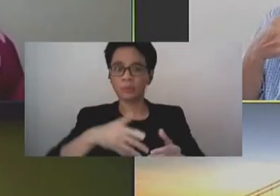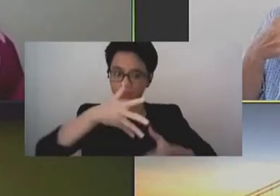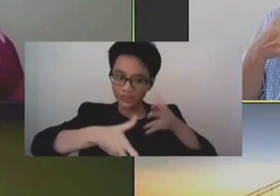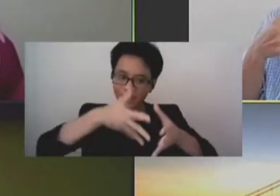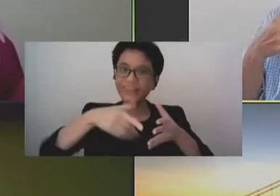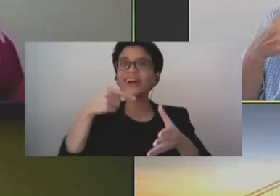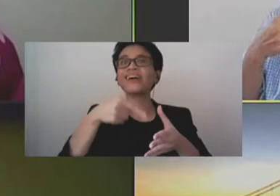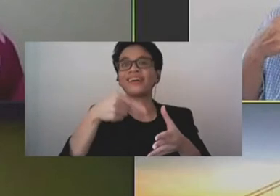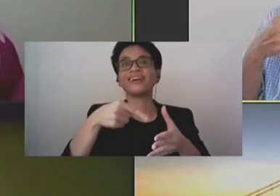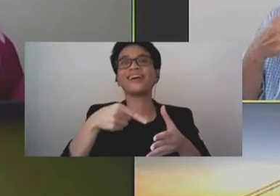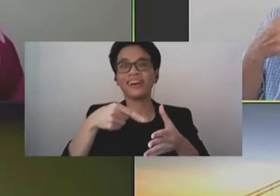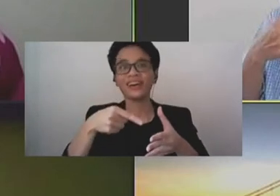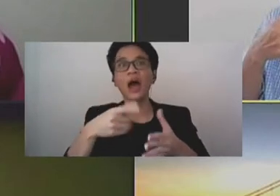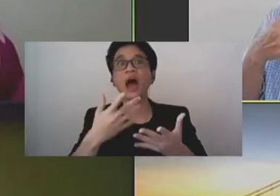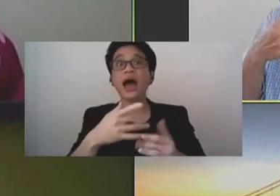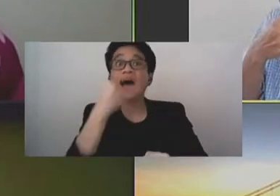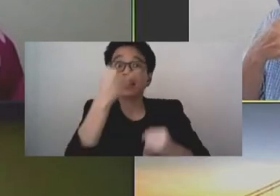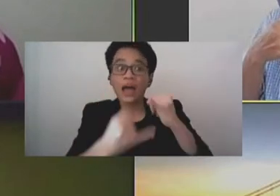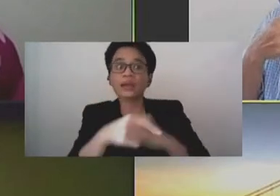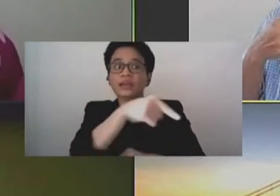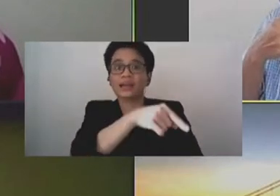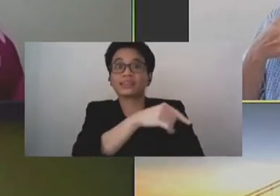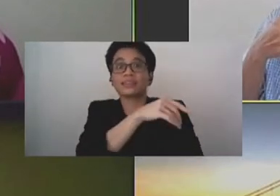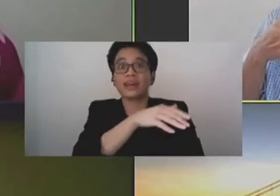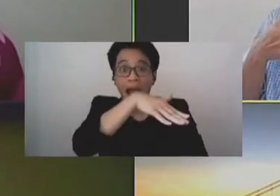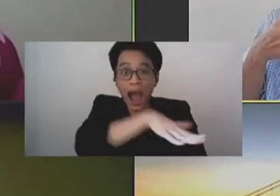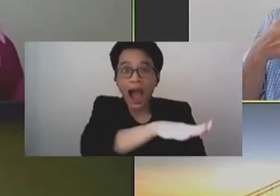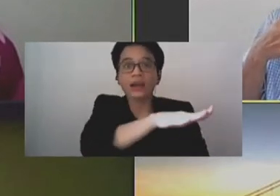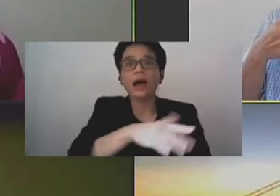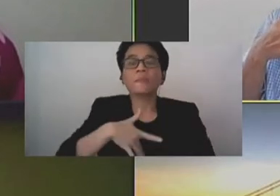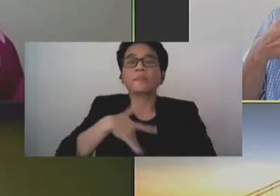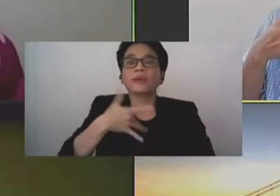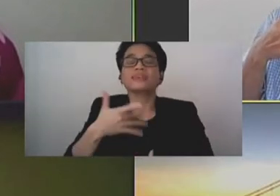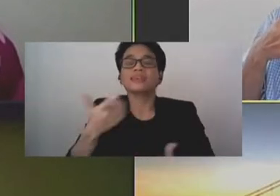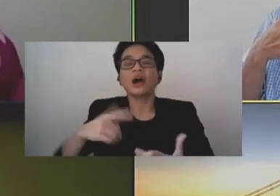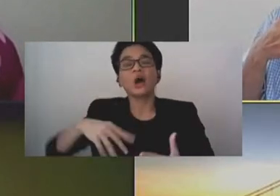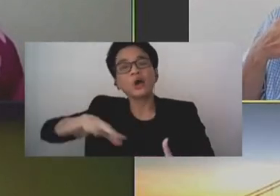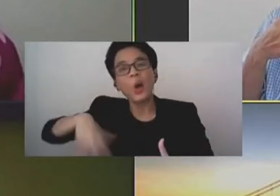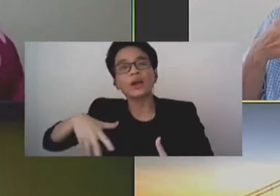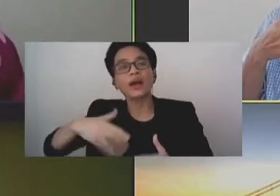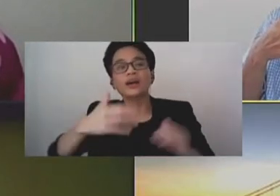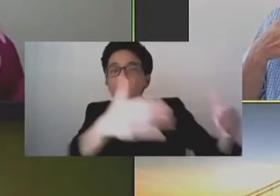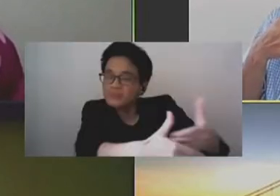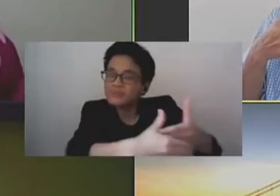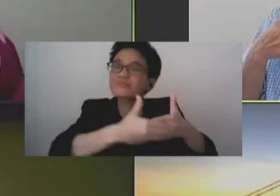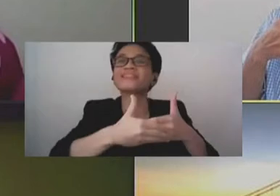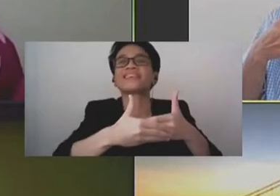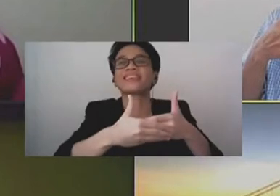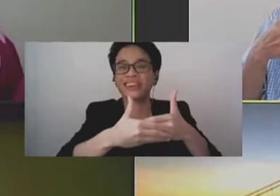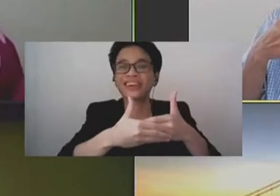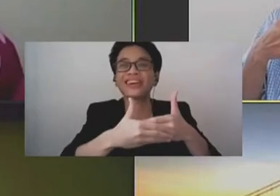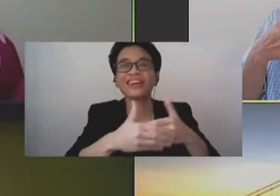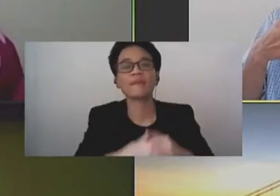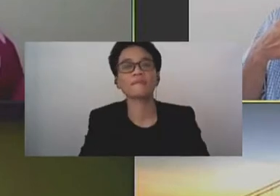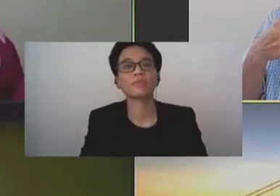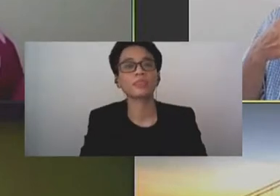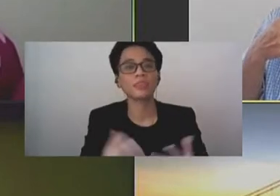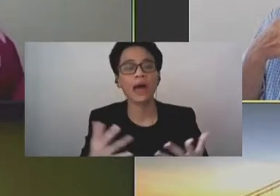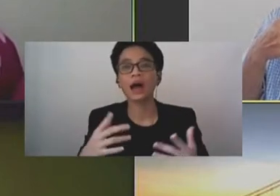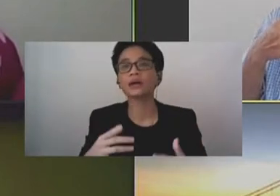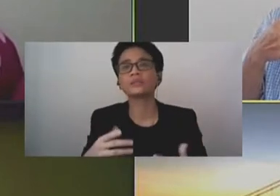merasa diterima gitu. Saya sangat berharap gitu untuk bisa bagaimana caranya gitu pemerintah. Kalau saya